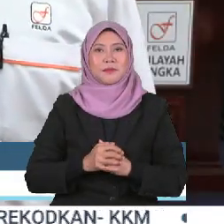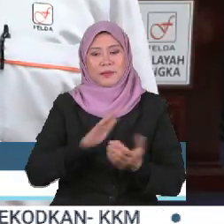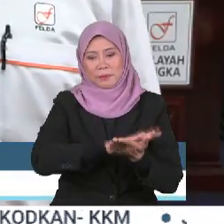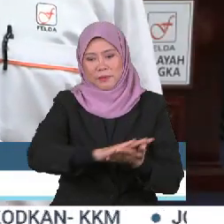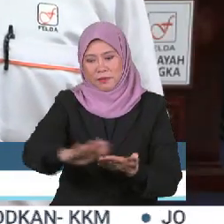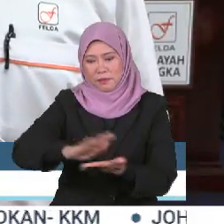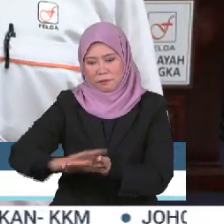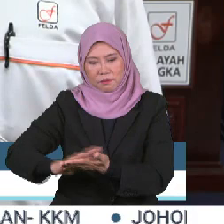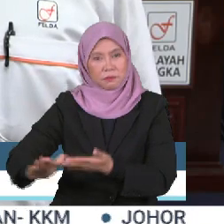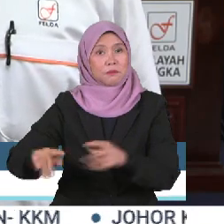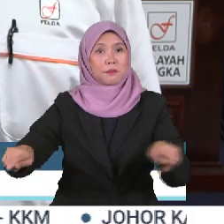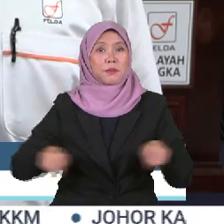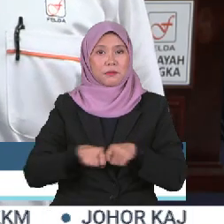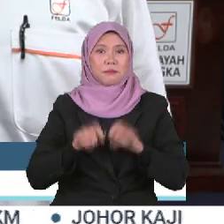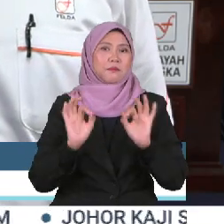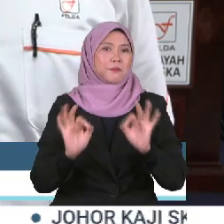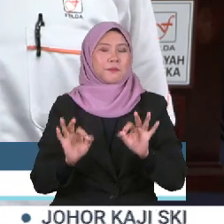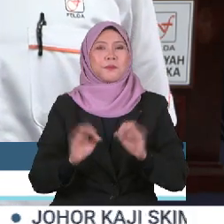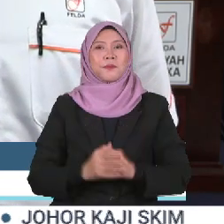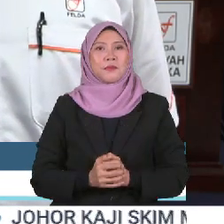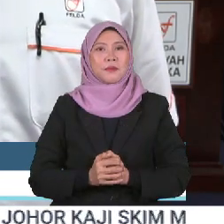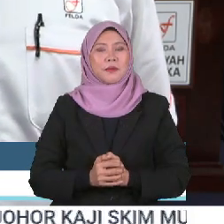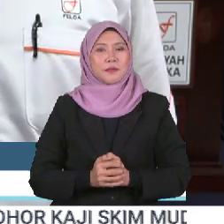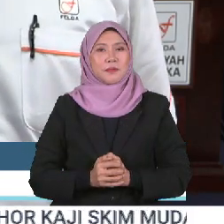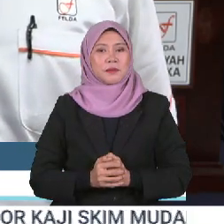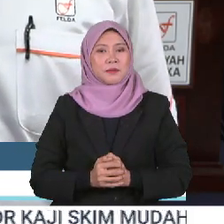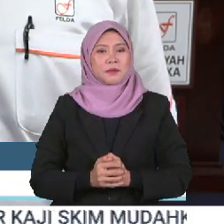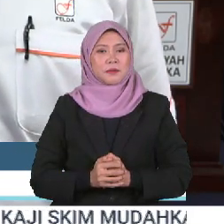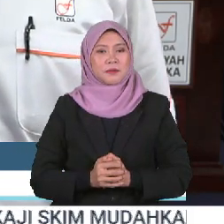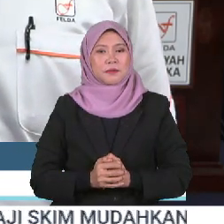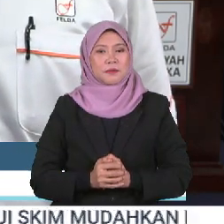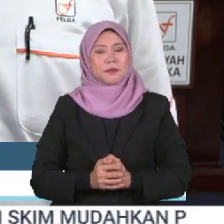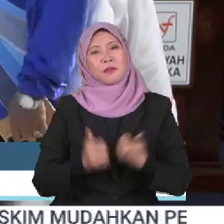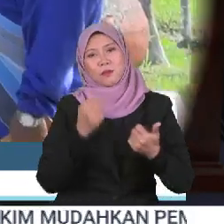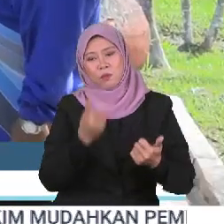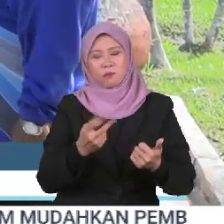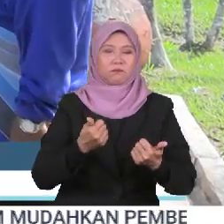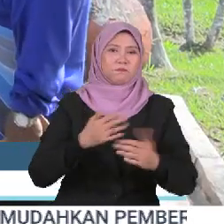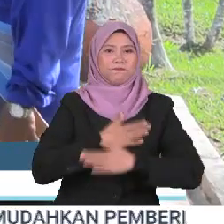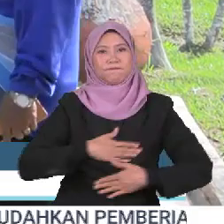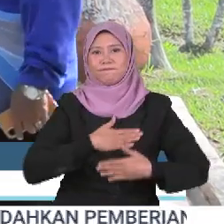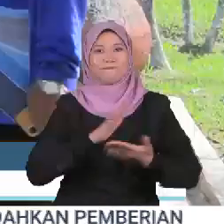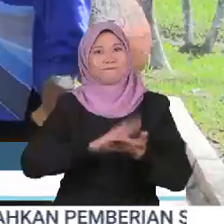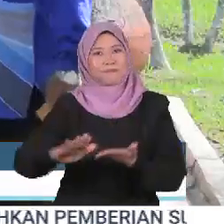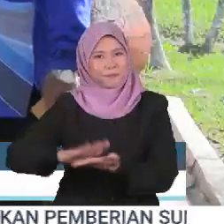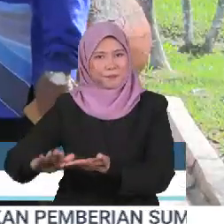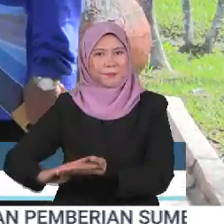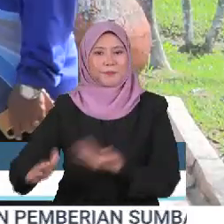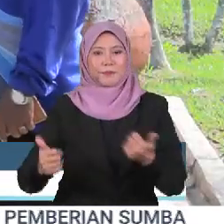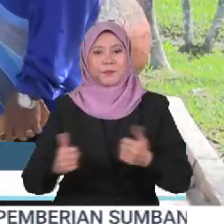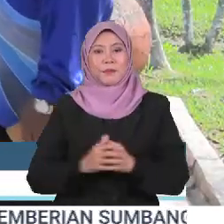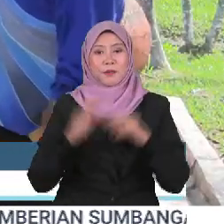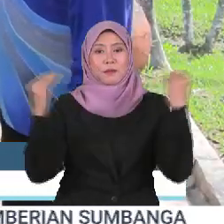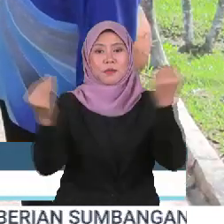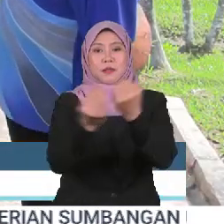di rancangan semuanya boleh dikatakan menceriakan. Pengerusi Biro Sosial dan